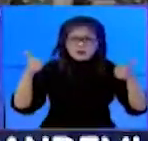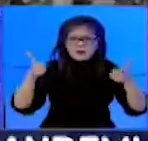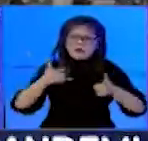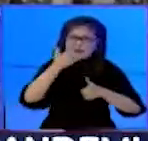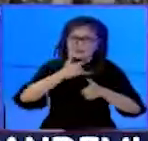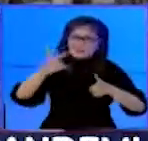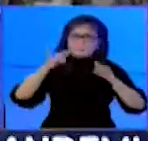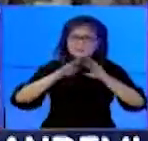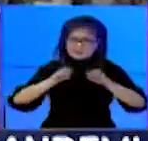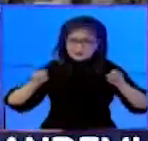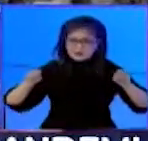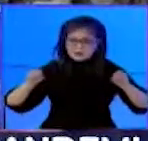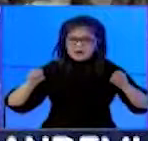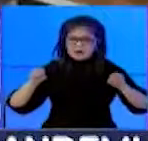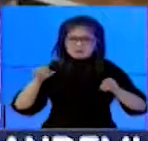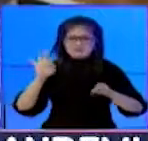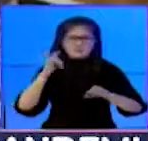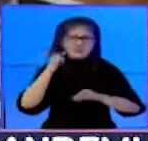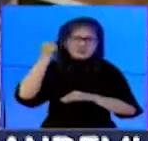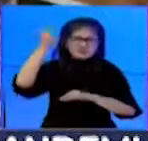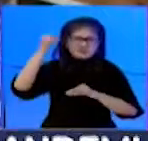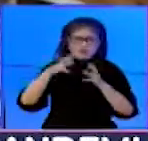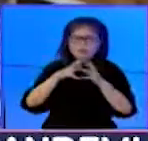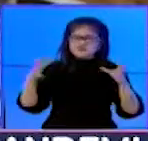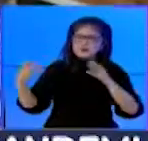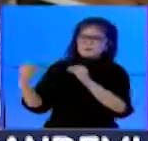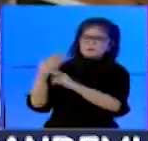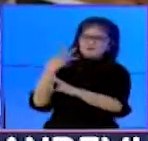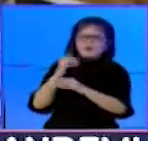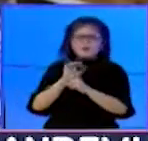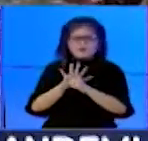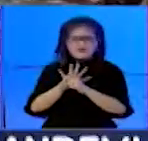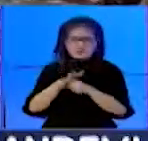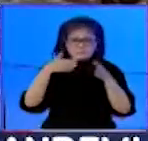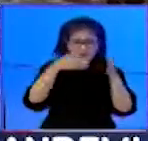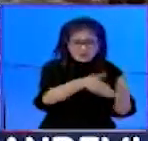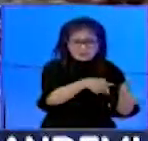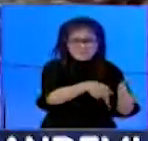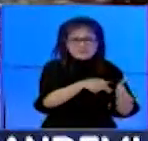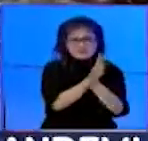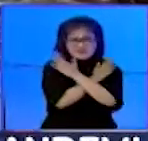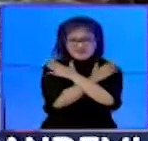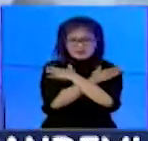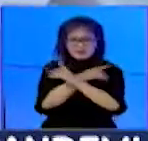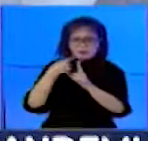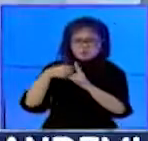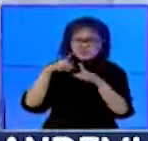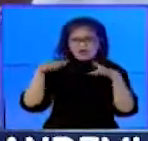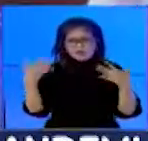tugasnya meski berisiko besar terpapar virus corona saat memakamkan jenazah yang diduga ataupun positif